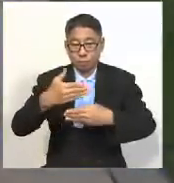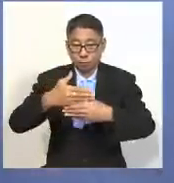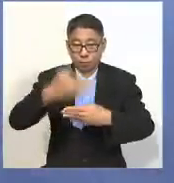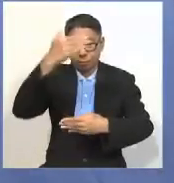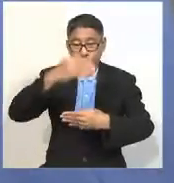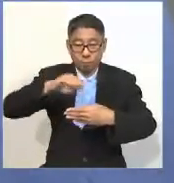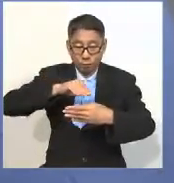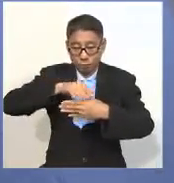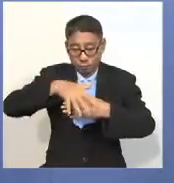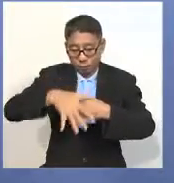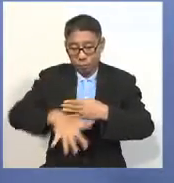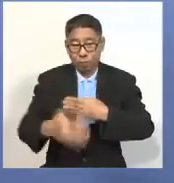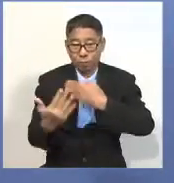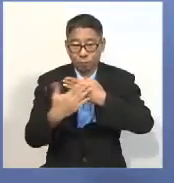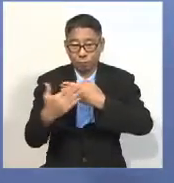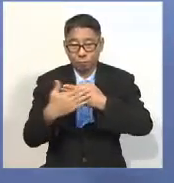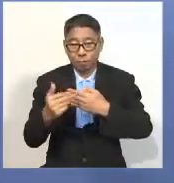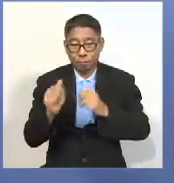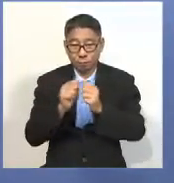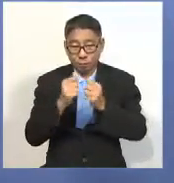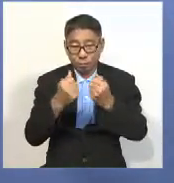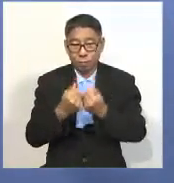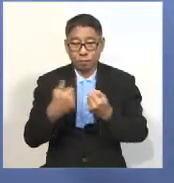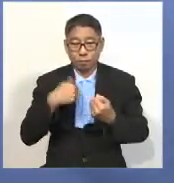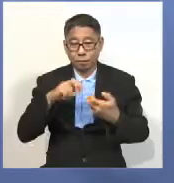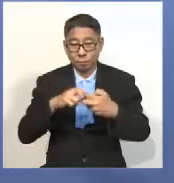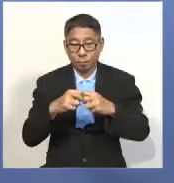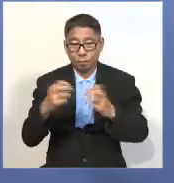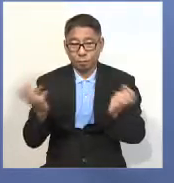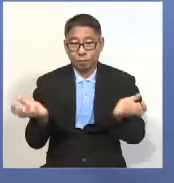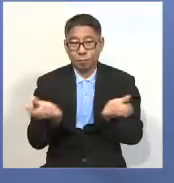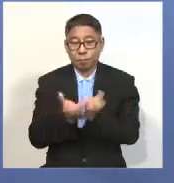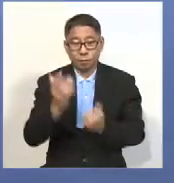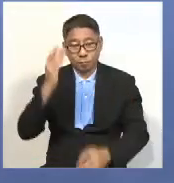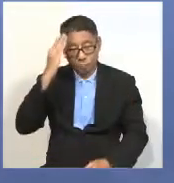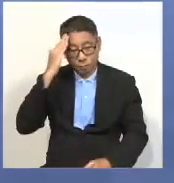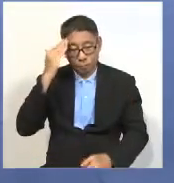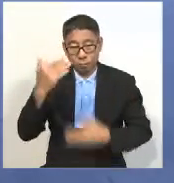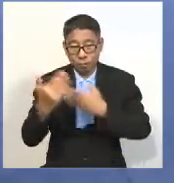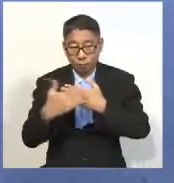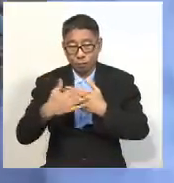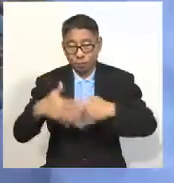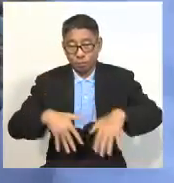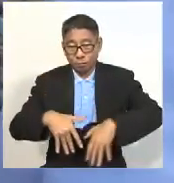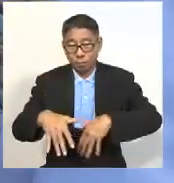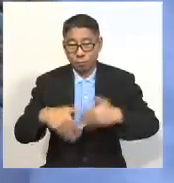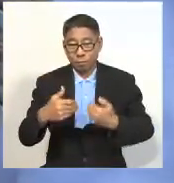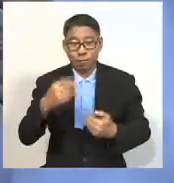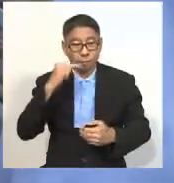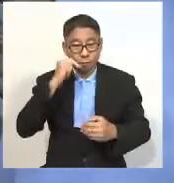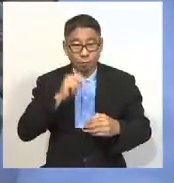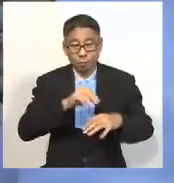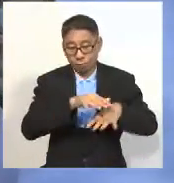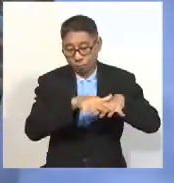บายน้ำเต็มที่พร้อมแจ้งให้ทางอำเภอที่จะได้รับผลกระทบรับทราบเพื่อเตือนประชาชนถึงปริม